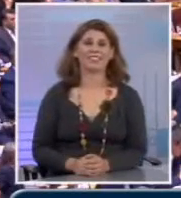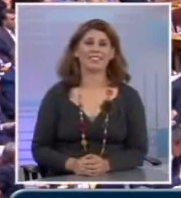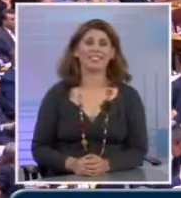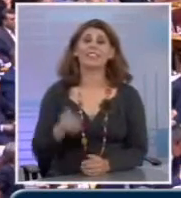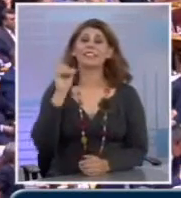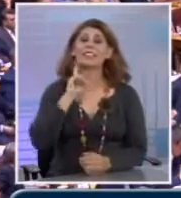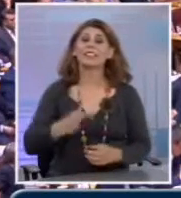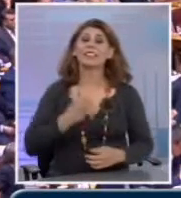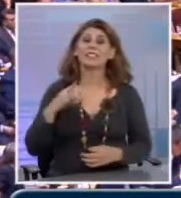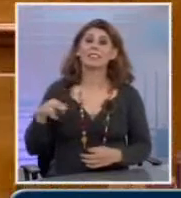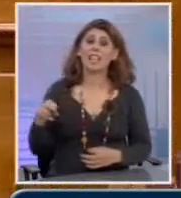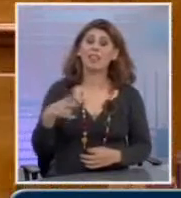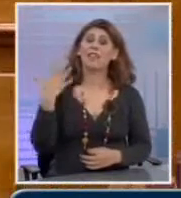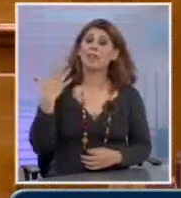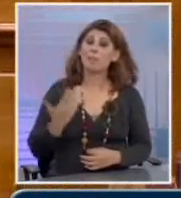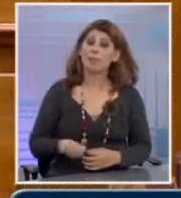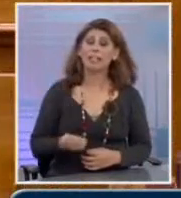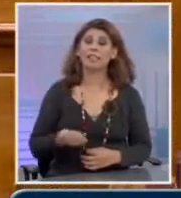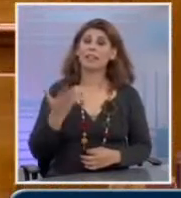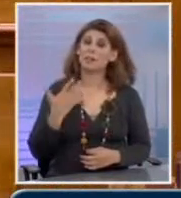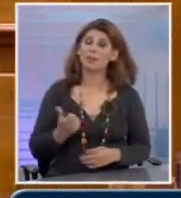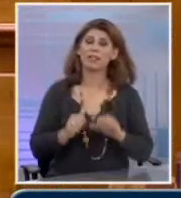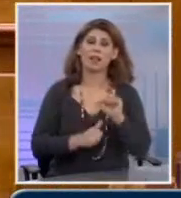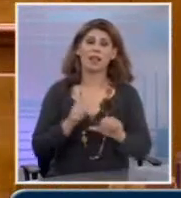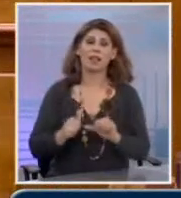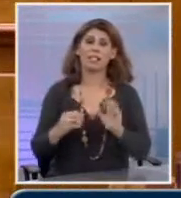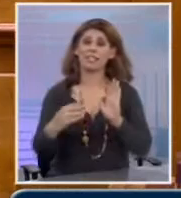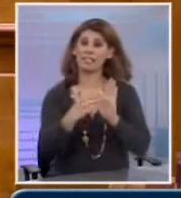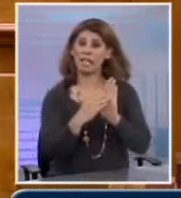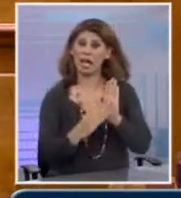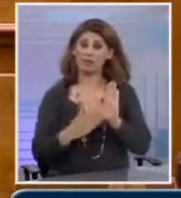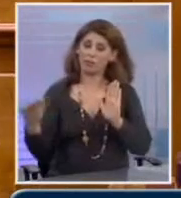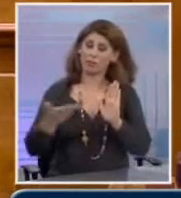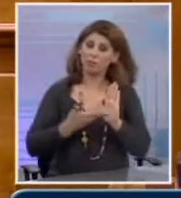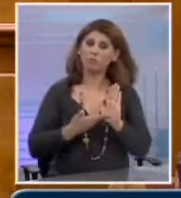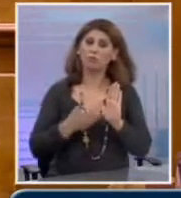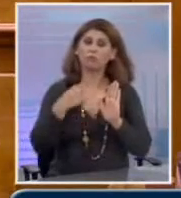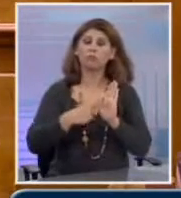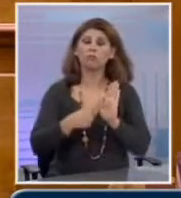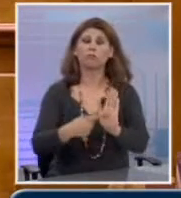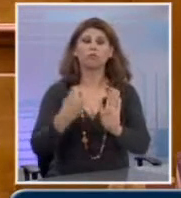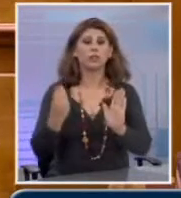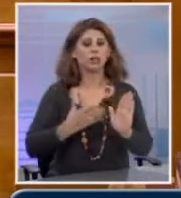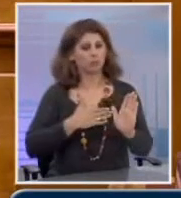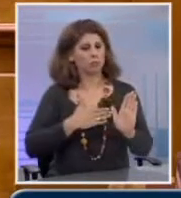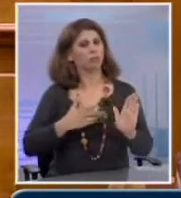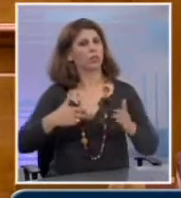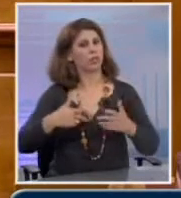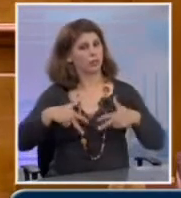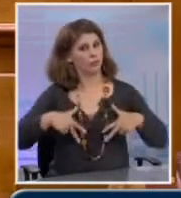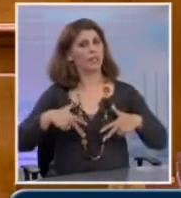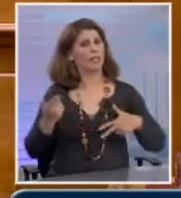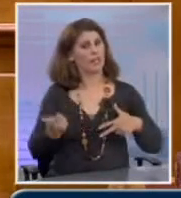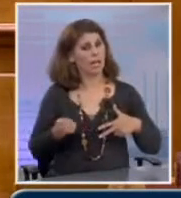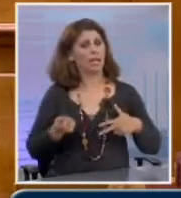κύριοι συνάδελφοι, υπήρξαν και αλλαγές σε άρθρα τα οποία ήρθαν που δείχνουν όλη την καλή πρόθεση της κυβέρνησης να κάνει